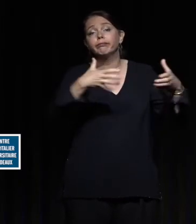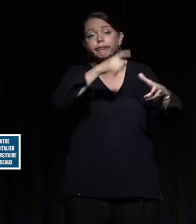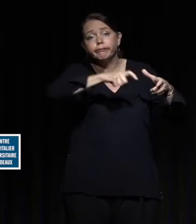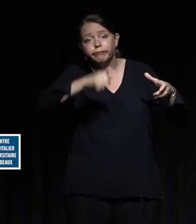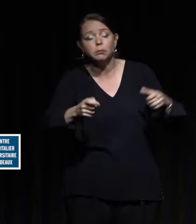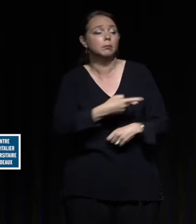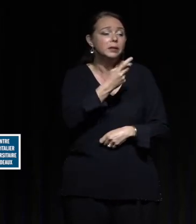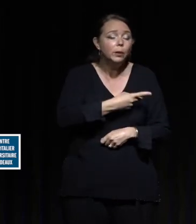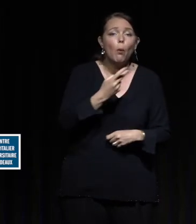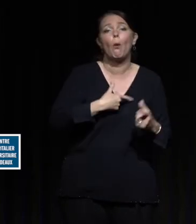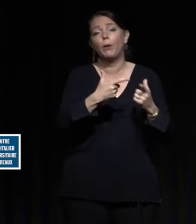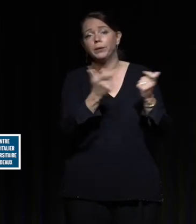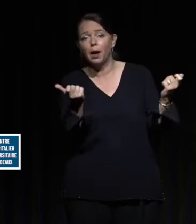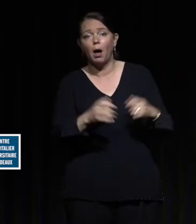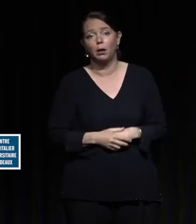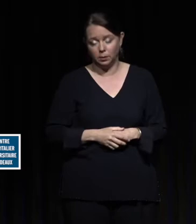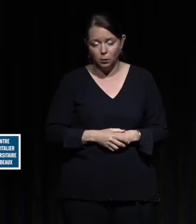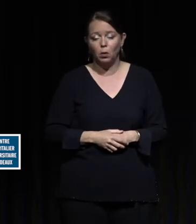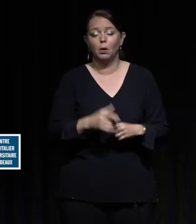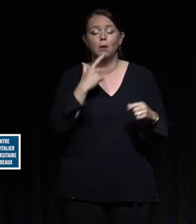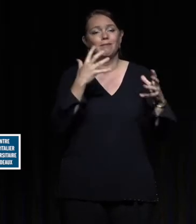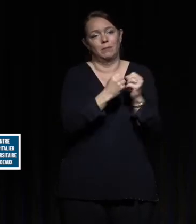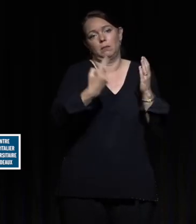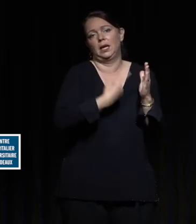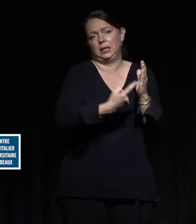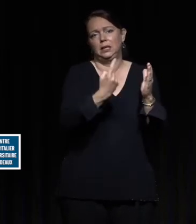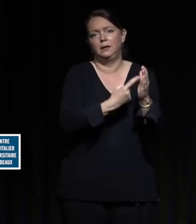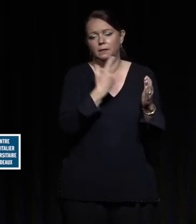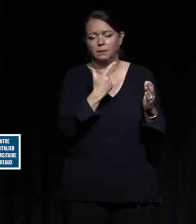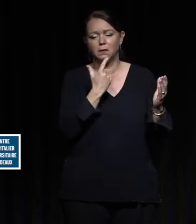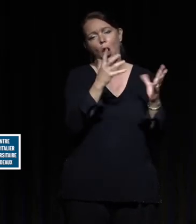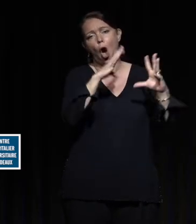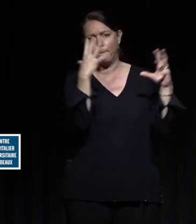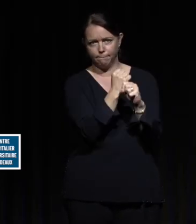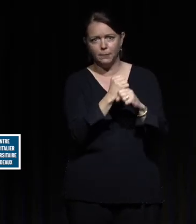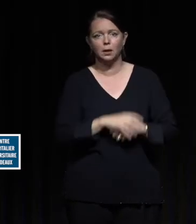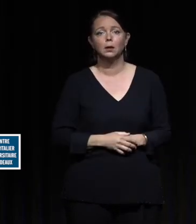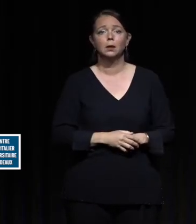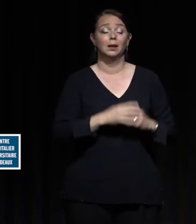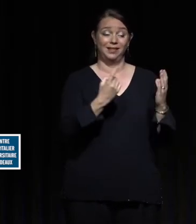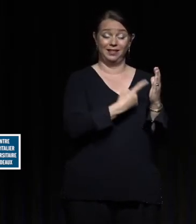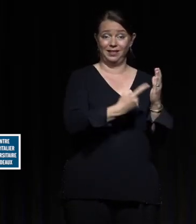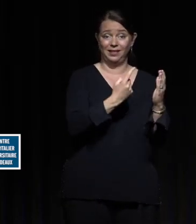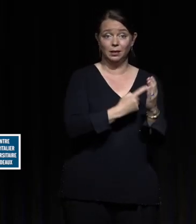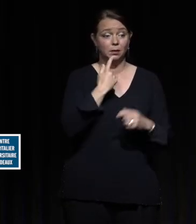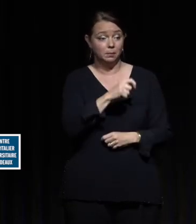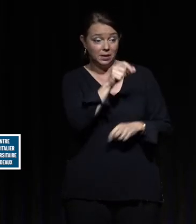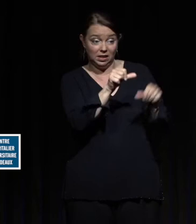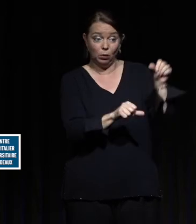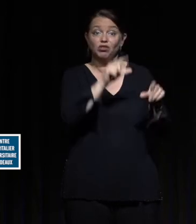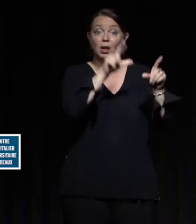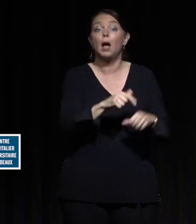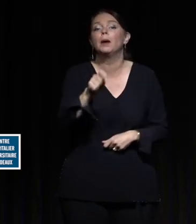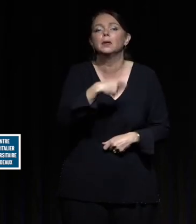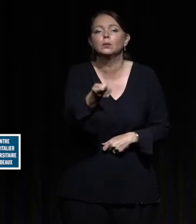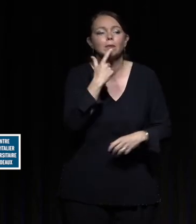très vite. Je vous ai schématisé les facteurs de récidive de cette maladie. Les facteurs de risque de récurrence sont le fait d'avoir une chirurgie. C'est sûr que vous êtes